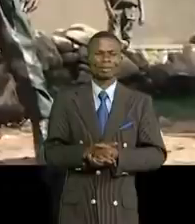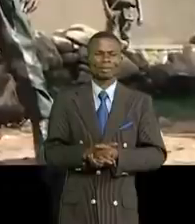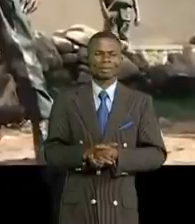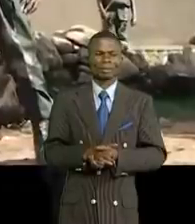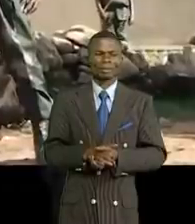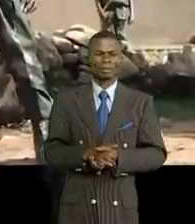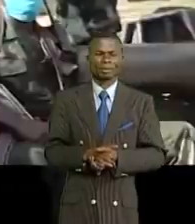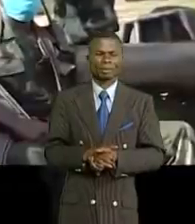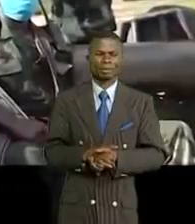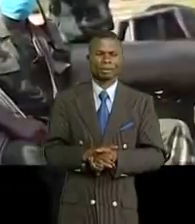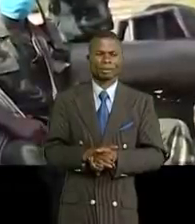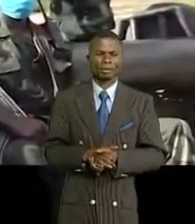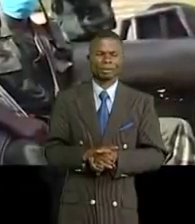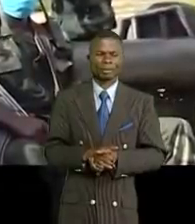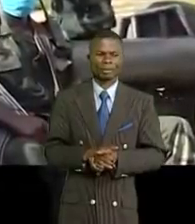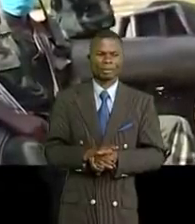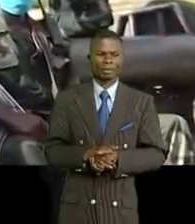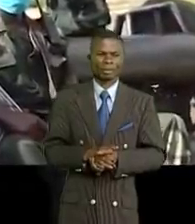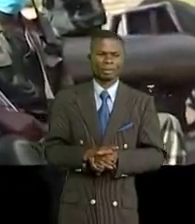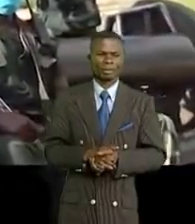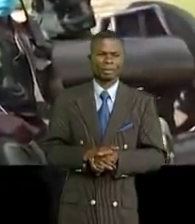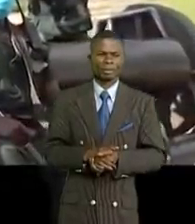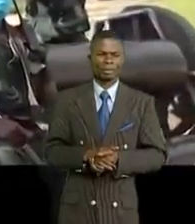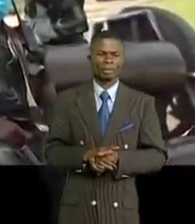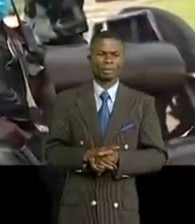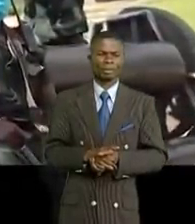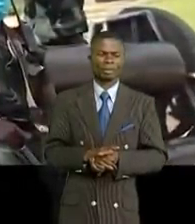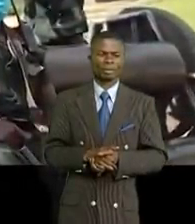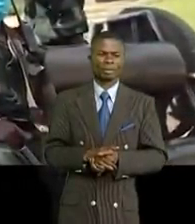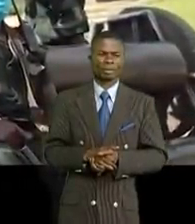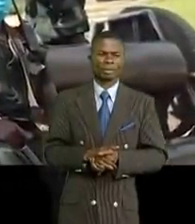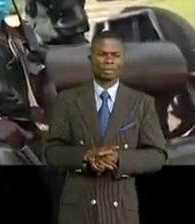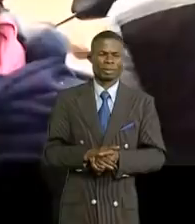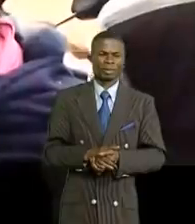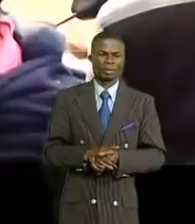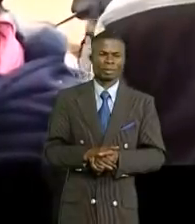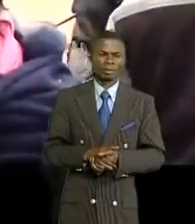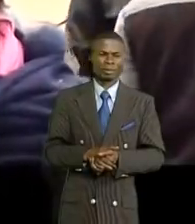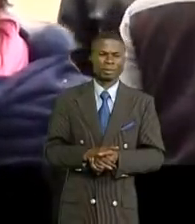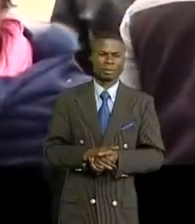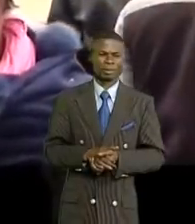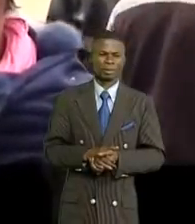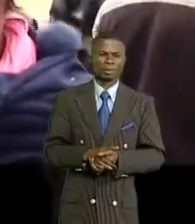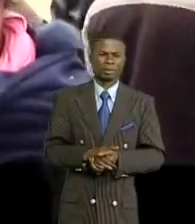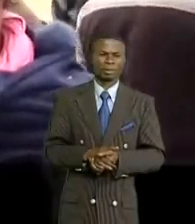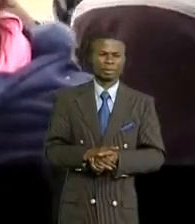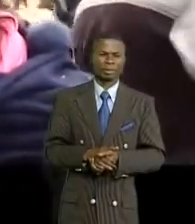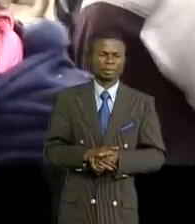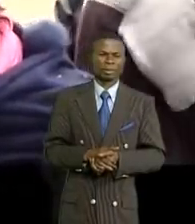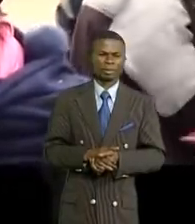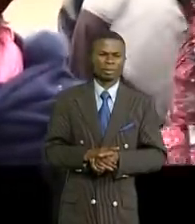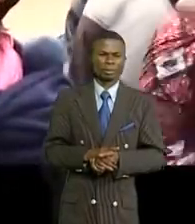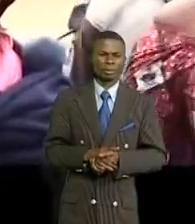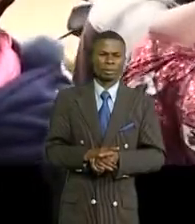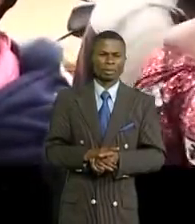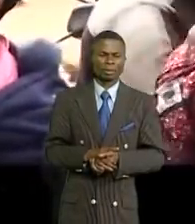ma président gilles étonnant on a senti qu'on l'attendait pour passer qu'on hadjari population et qu'on m'attendait mais